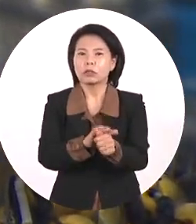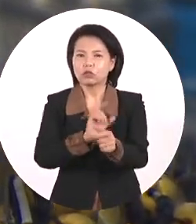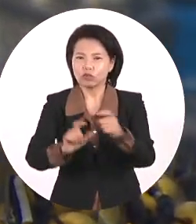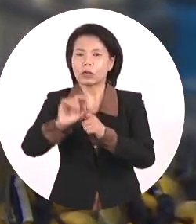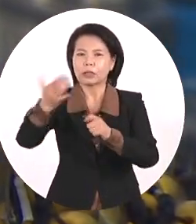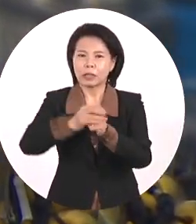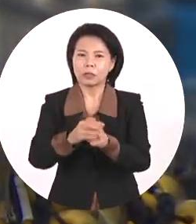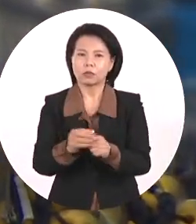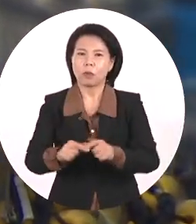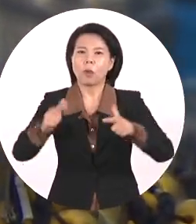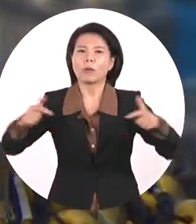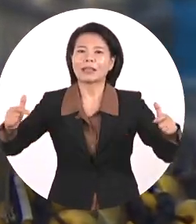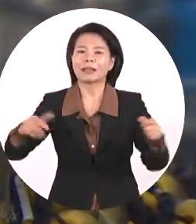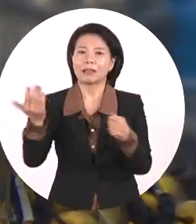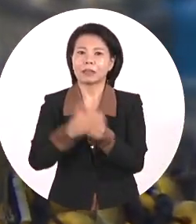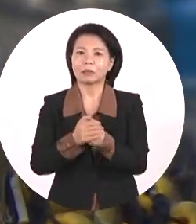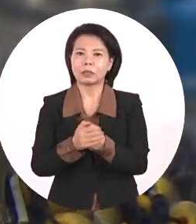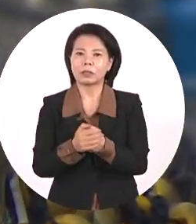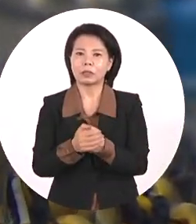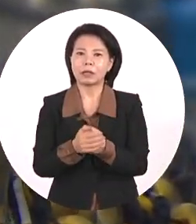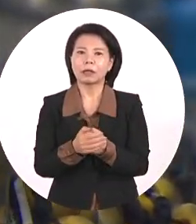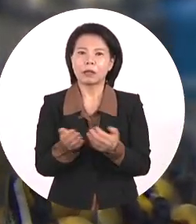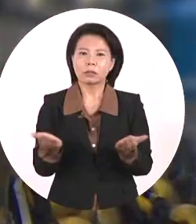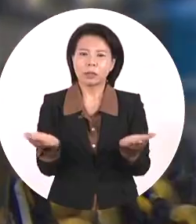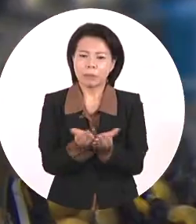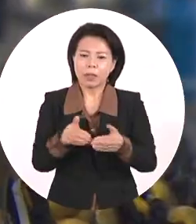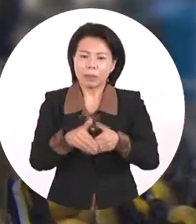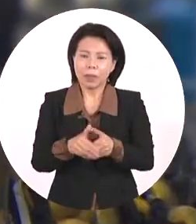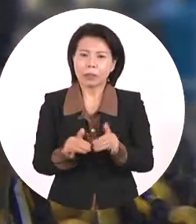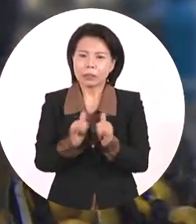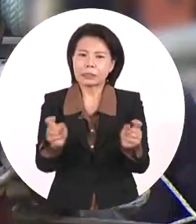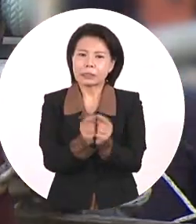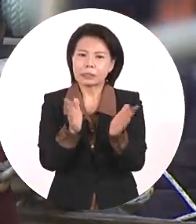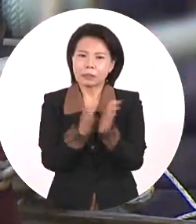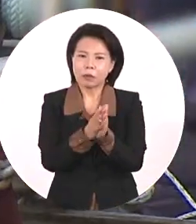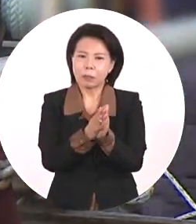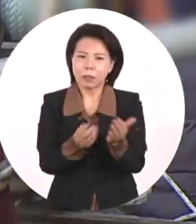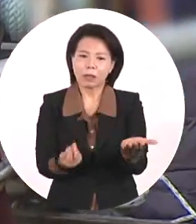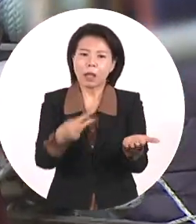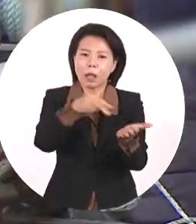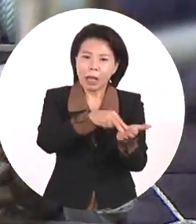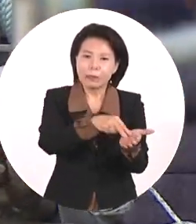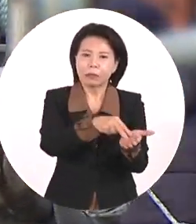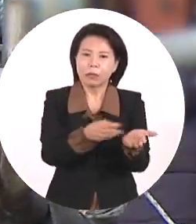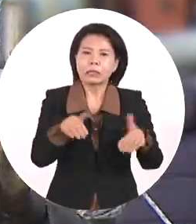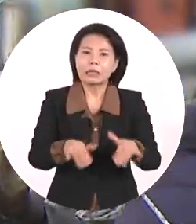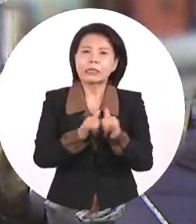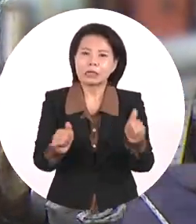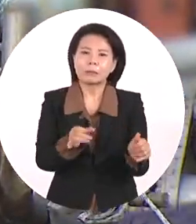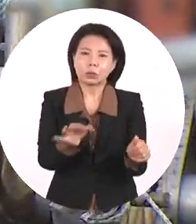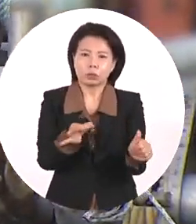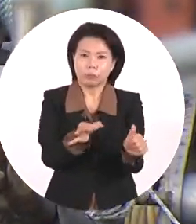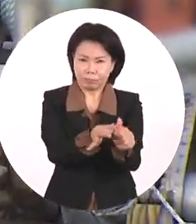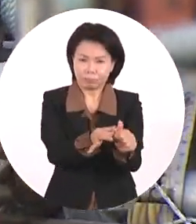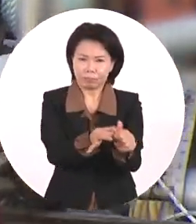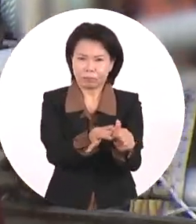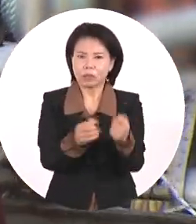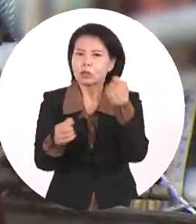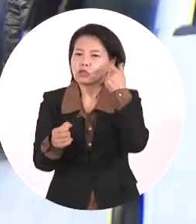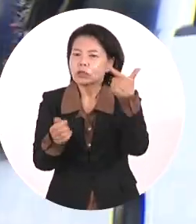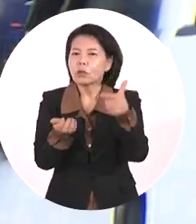지원 범위가 확대됐습니다. 어선원 직불금은 연근에 어선에 승선한 어선원에게